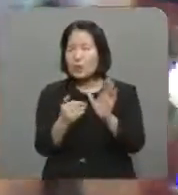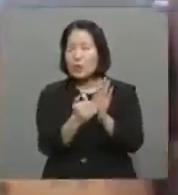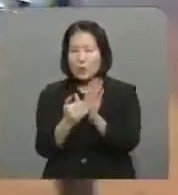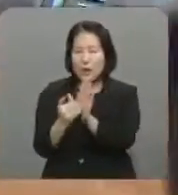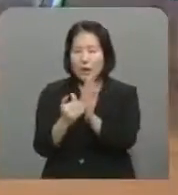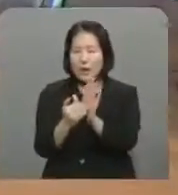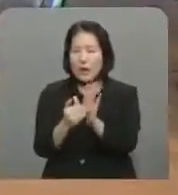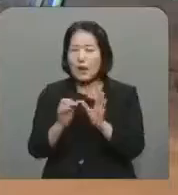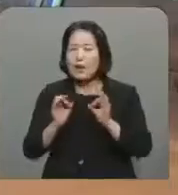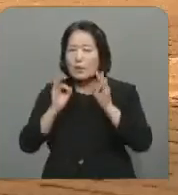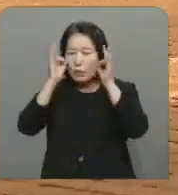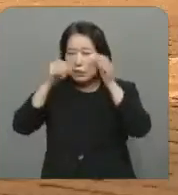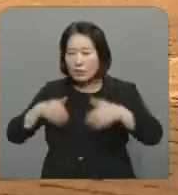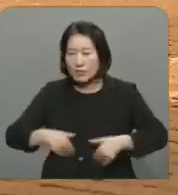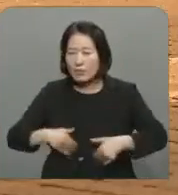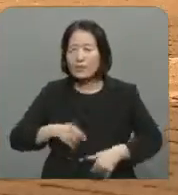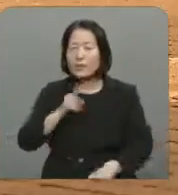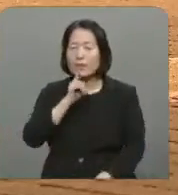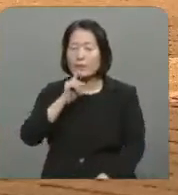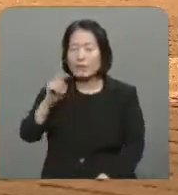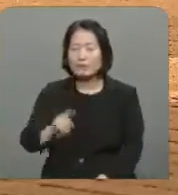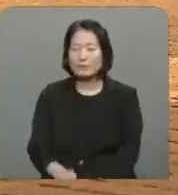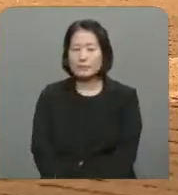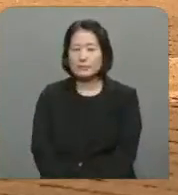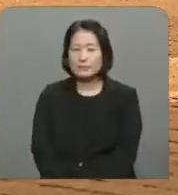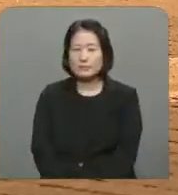당부합니다 kbs 뉴스 정 3일입니다